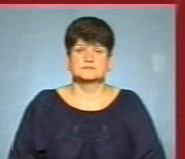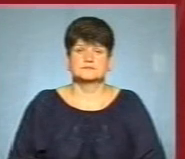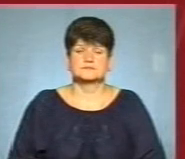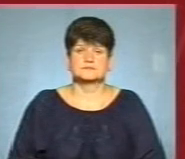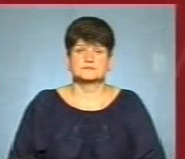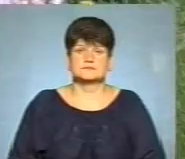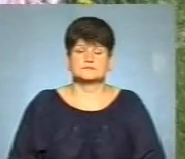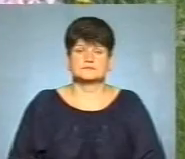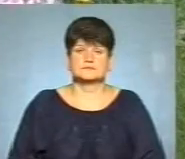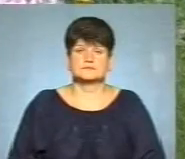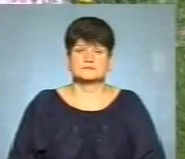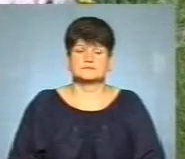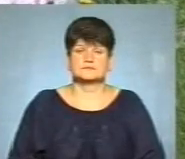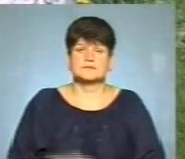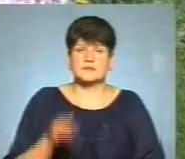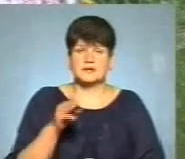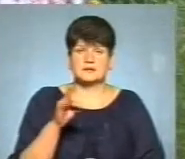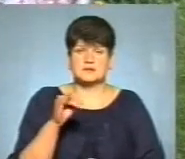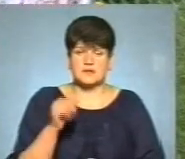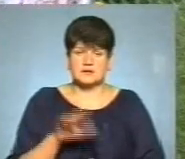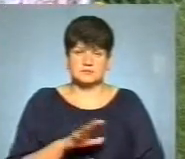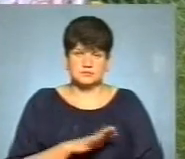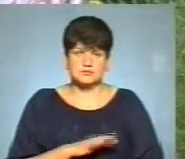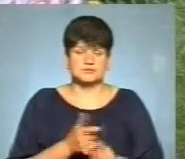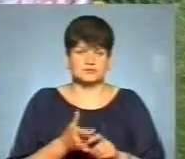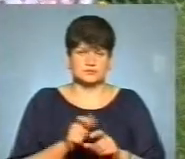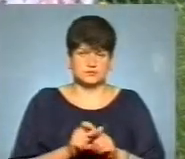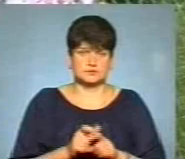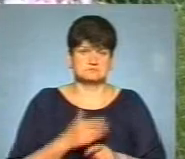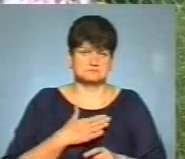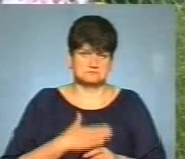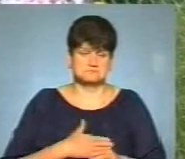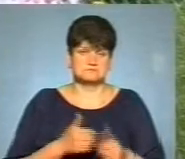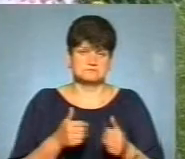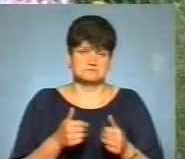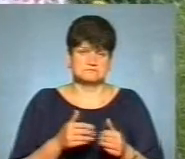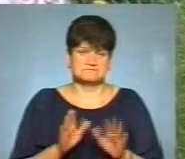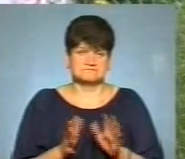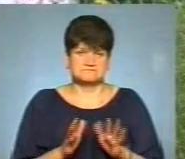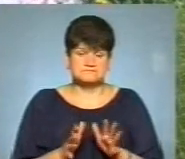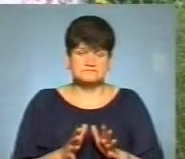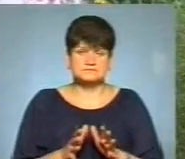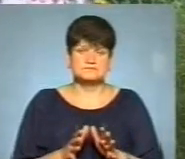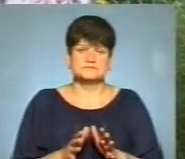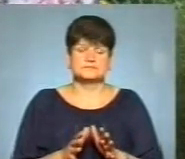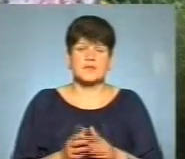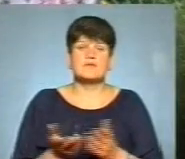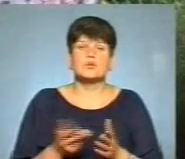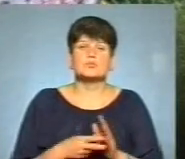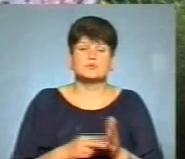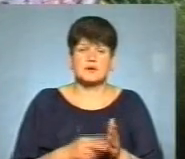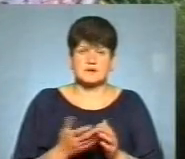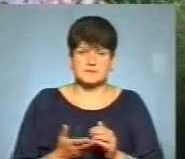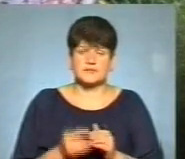Травень був достатньо таки несприятливий. Ось в якому плані?